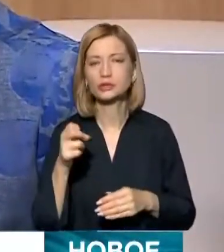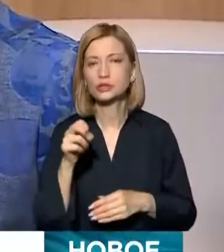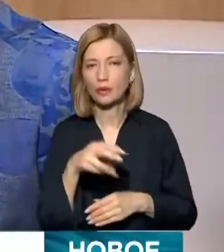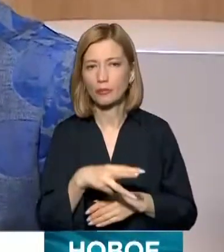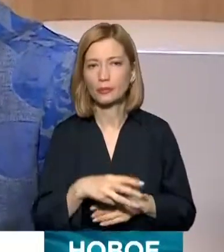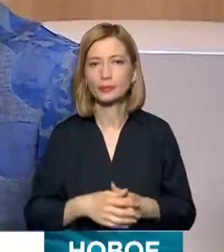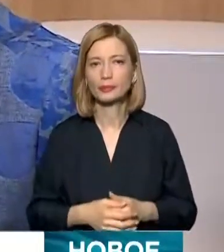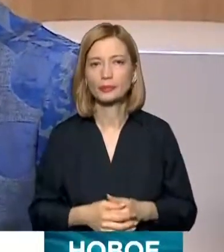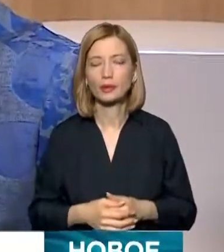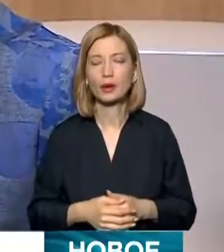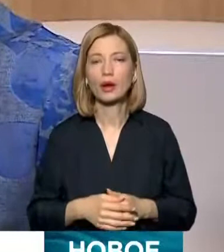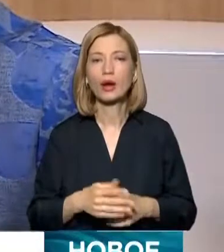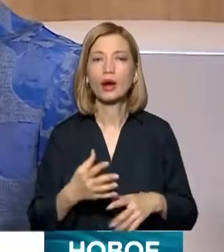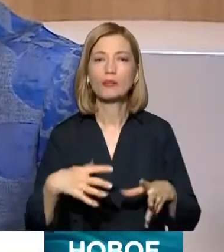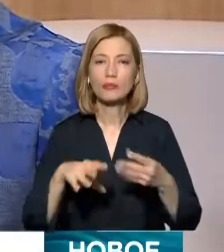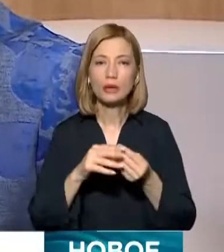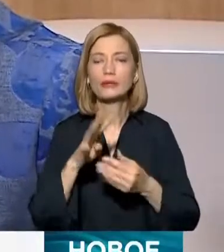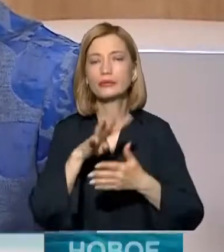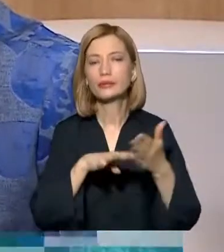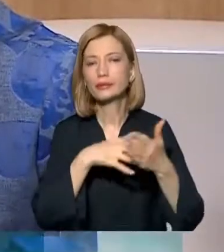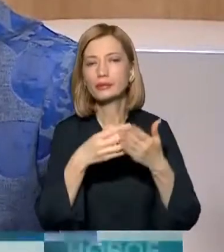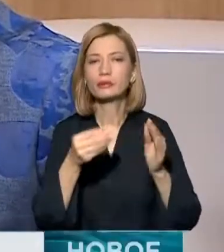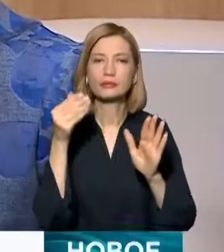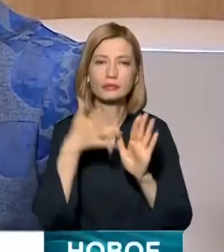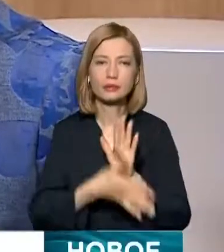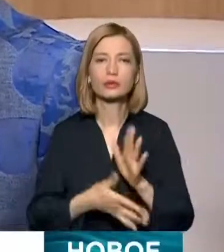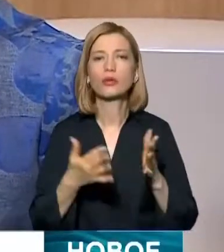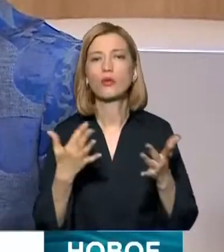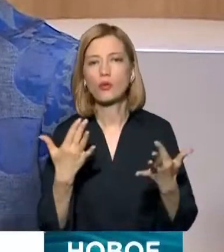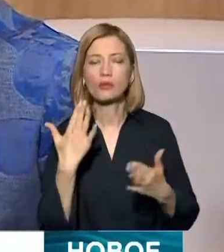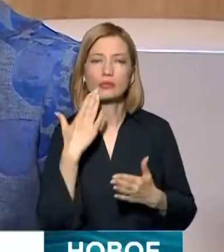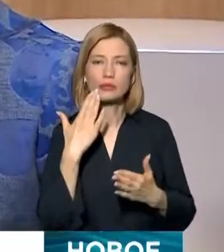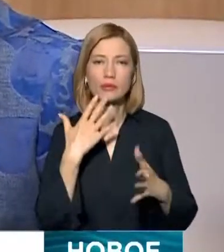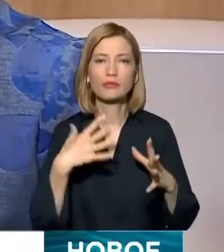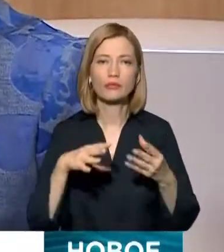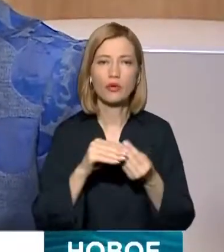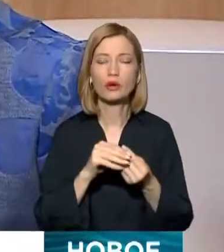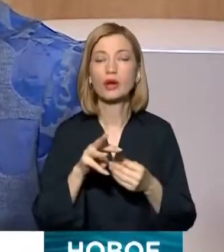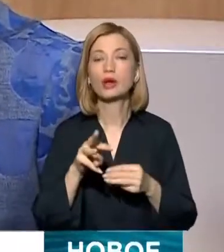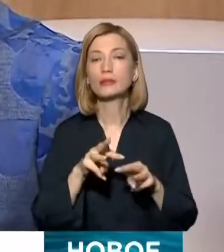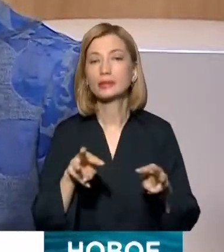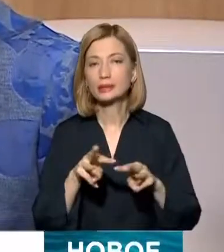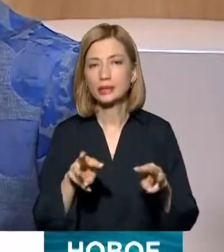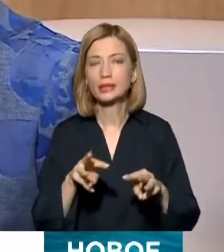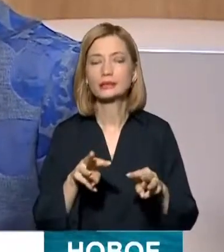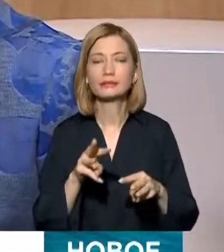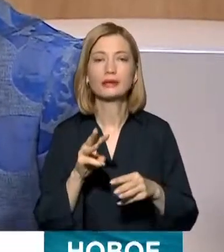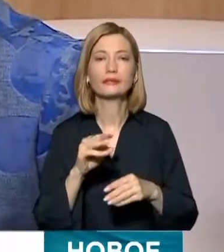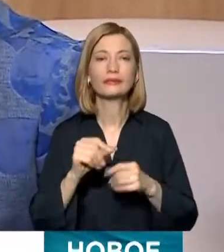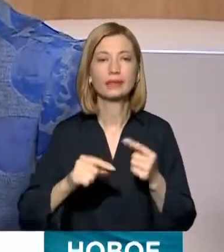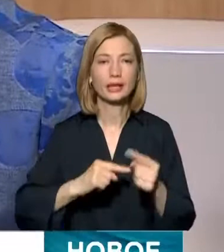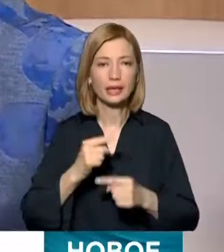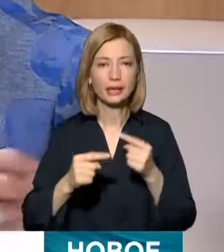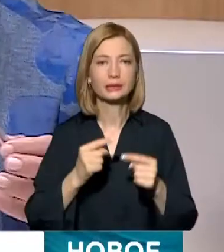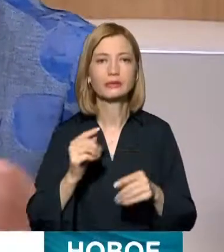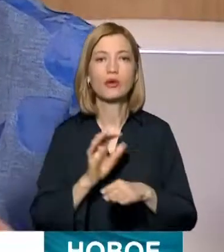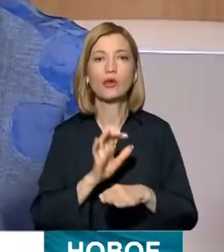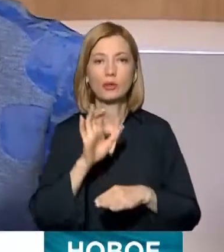представили примерную смету расходов на выборную кампанию в Минфин и сейчас проходим